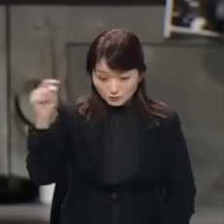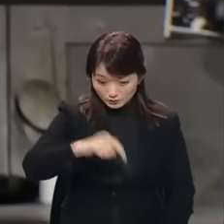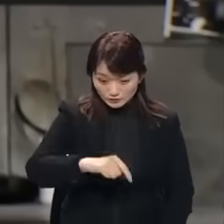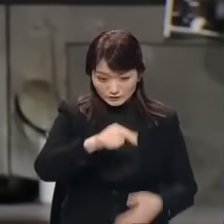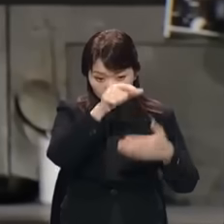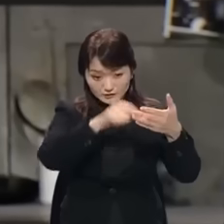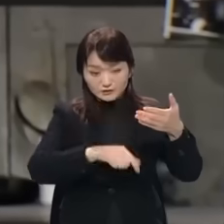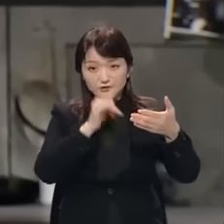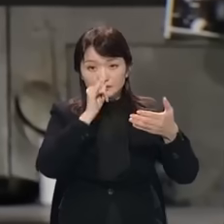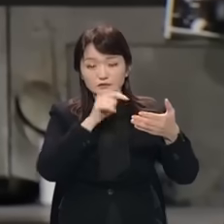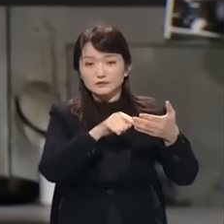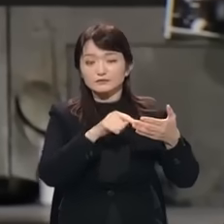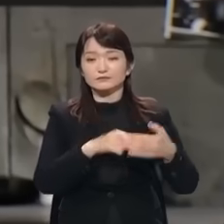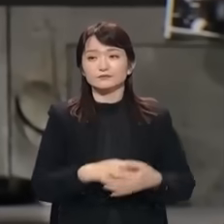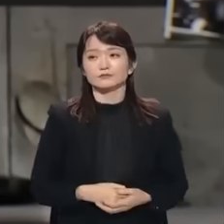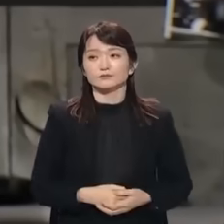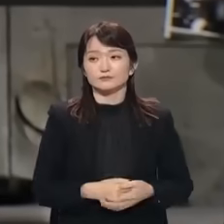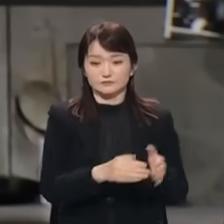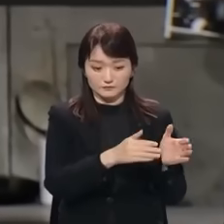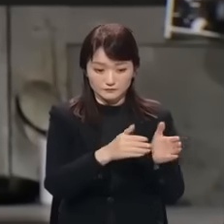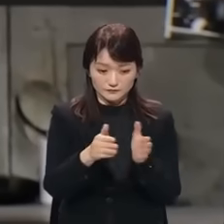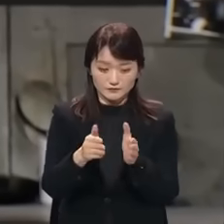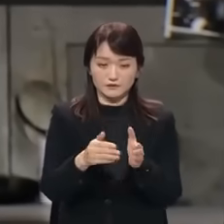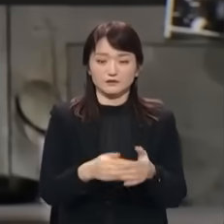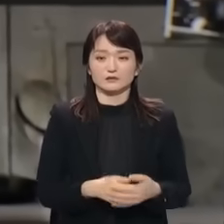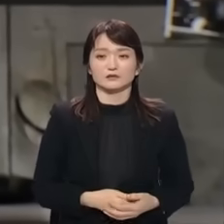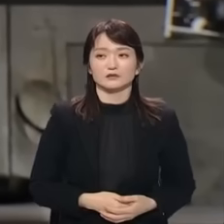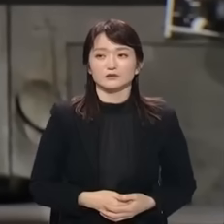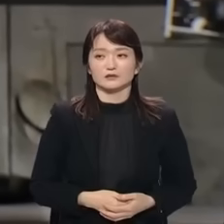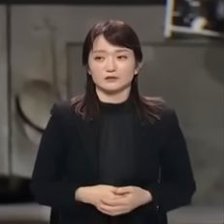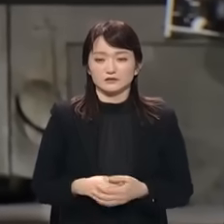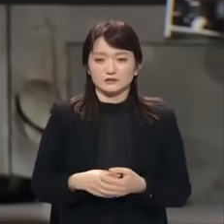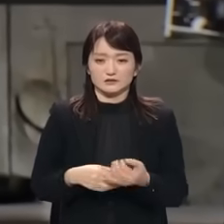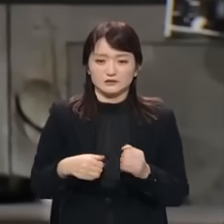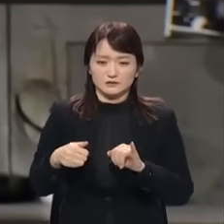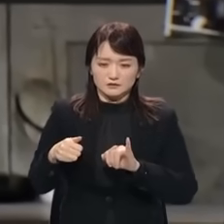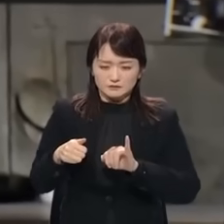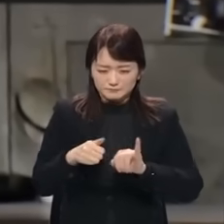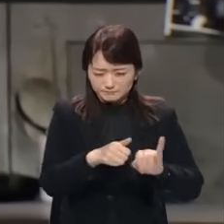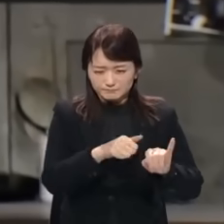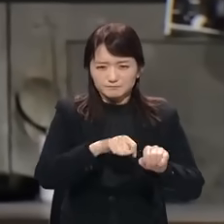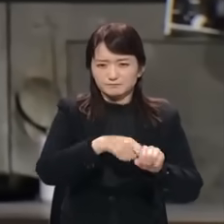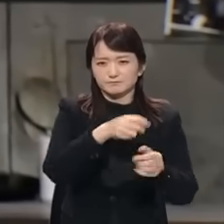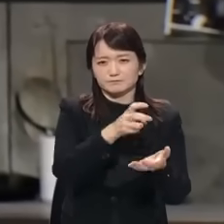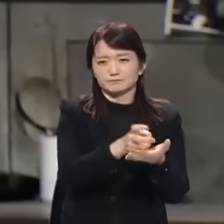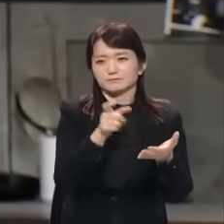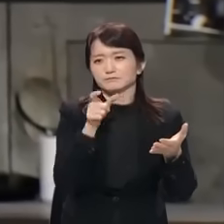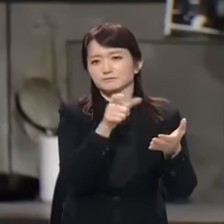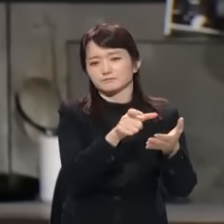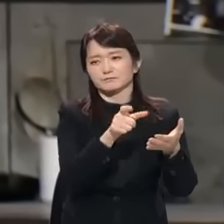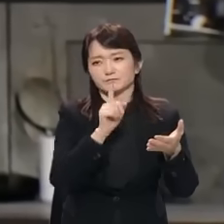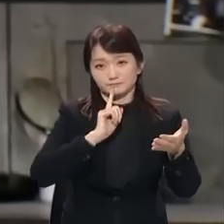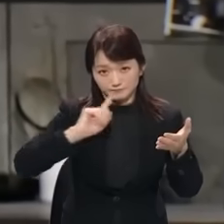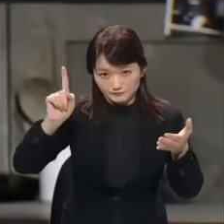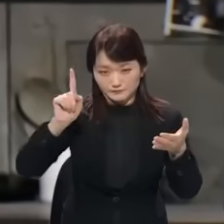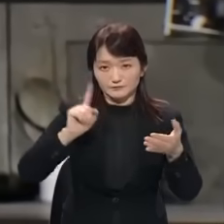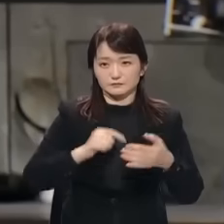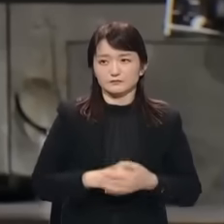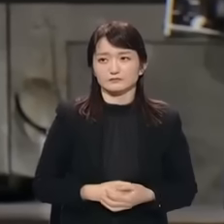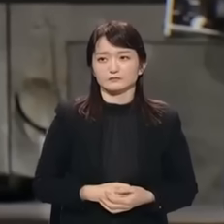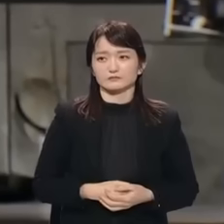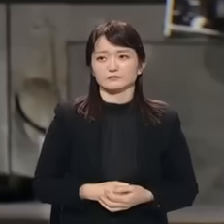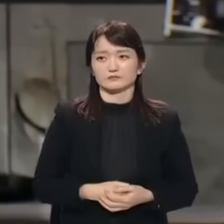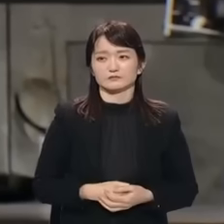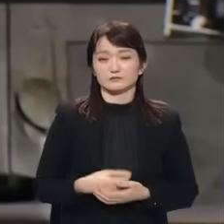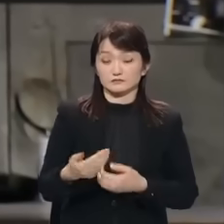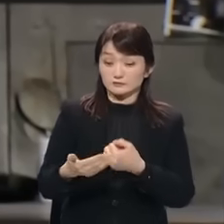같은 것들이 있거든요 이런 것들을 준비를 해서 이제 스토킹 처벌에 관한 법률의 의거해 어 신고를 하고 거기 또